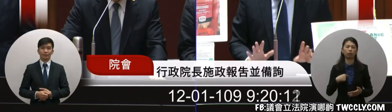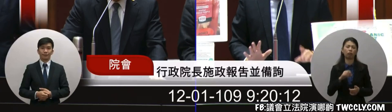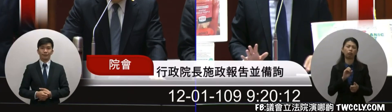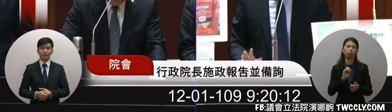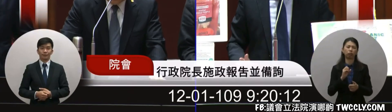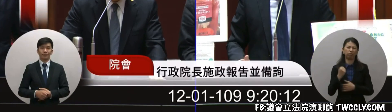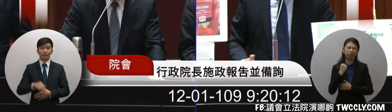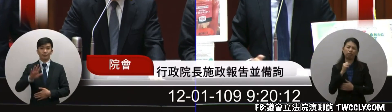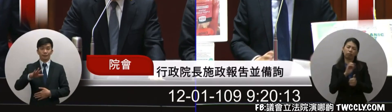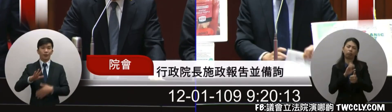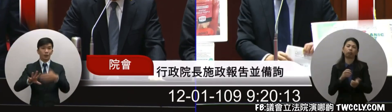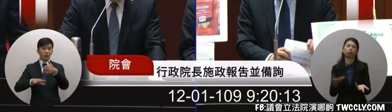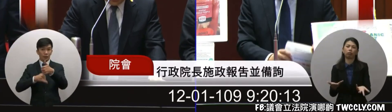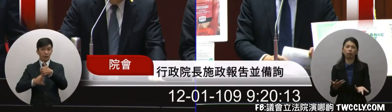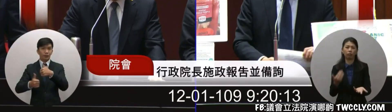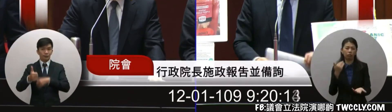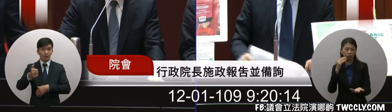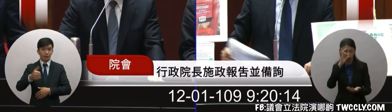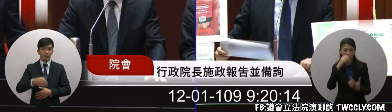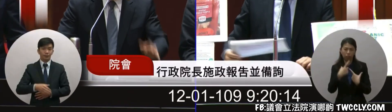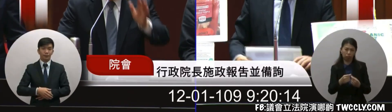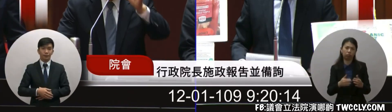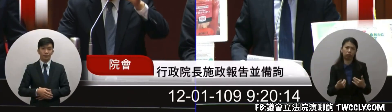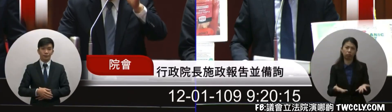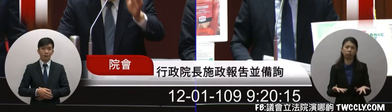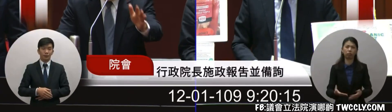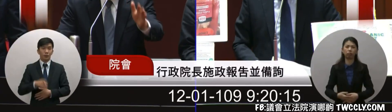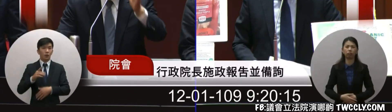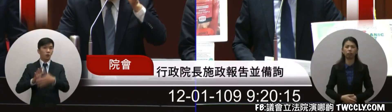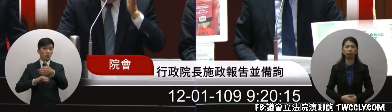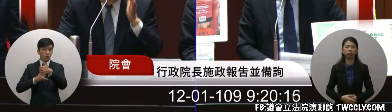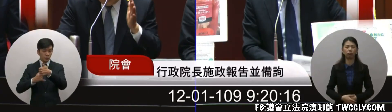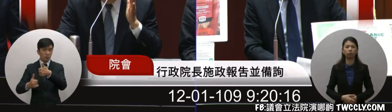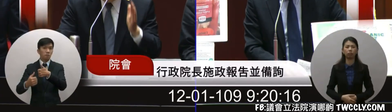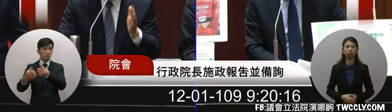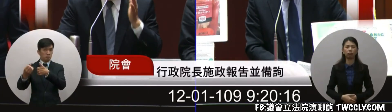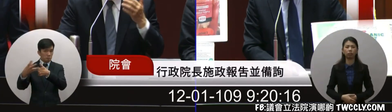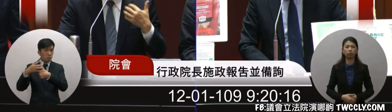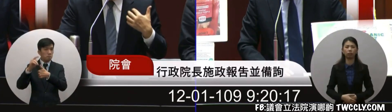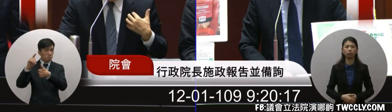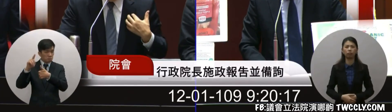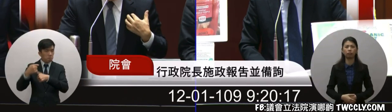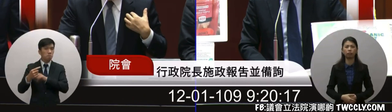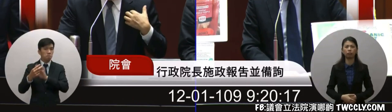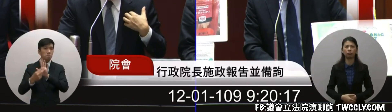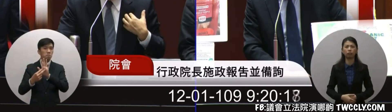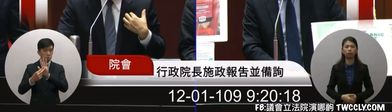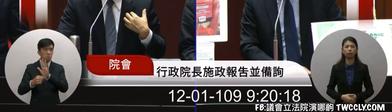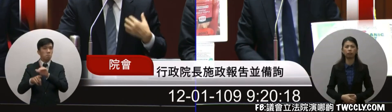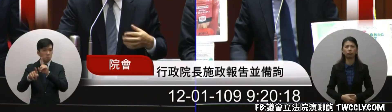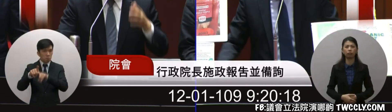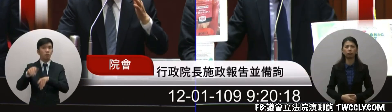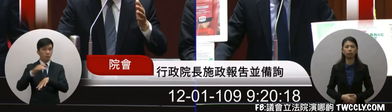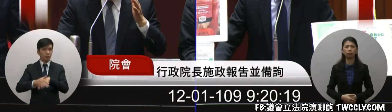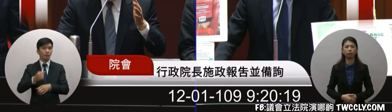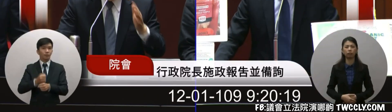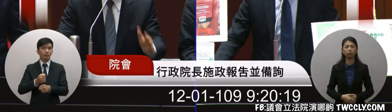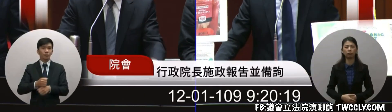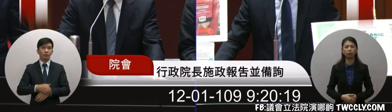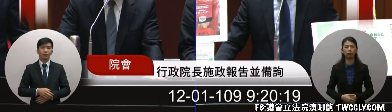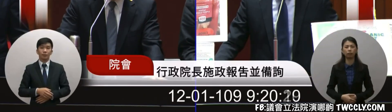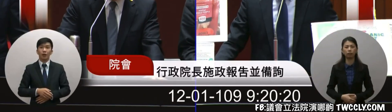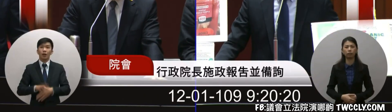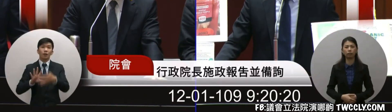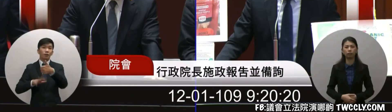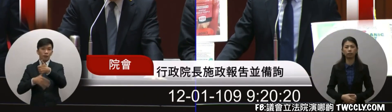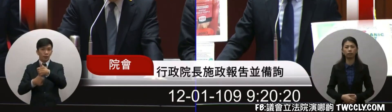的是言尽。 我很谢谢委员，一定照委员所做要求的，我们一定要做到。那我也请委员